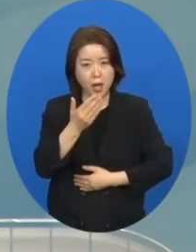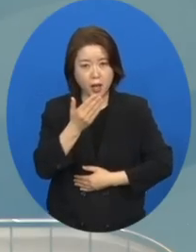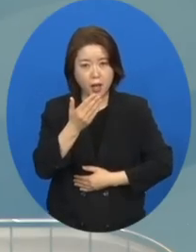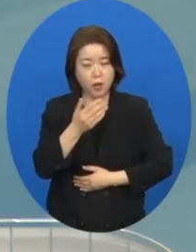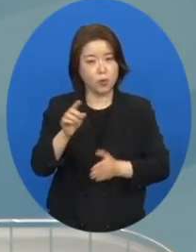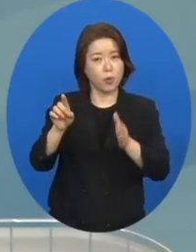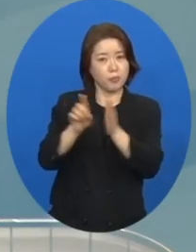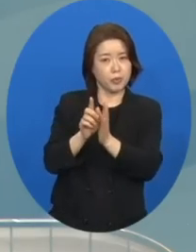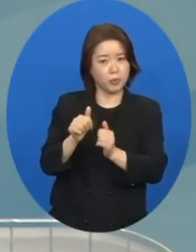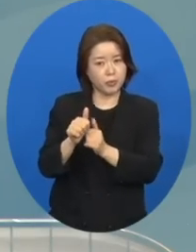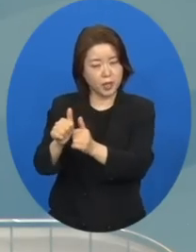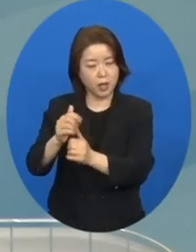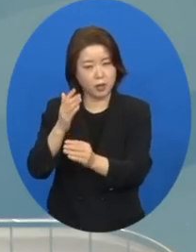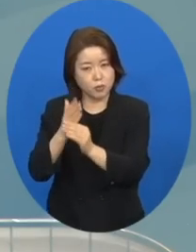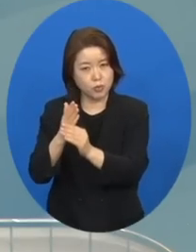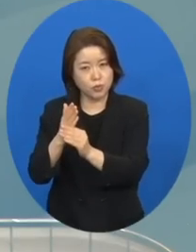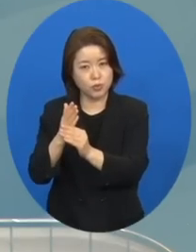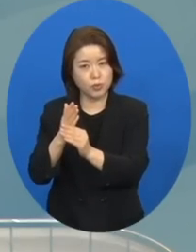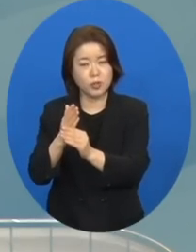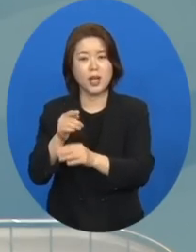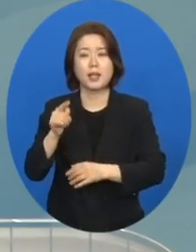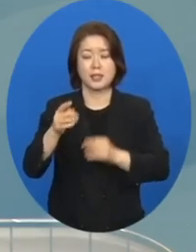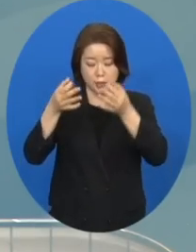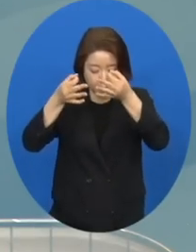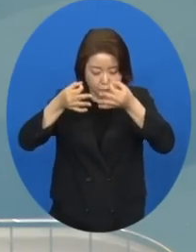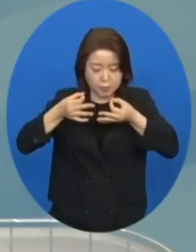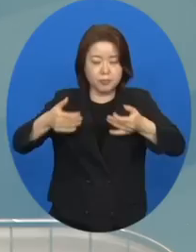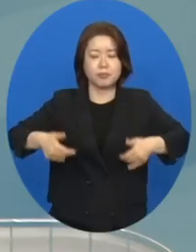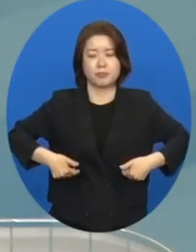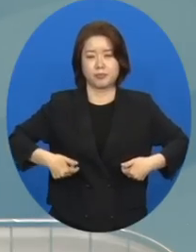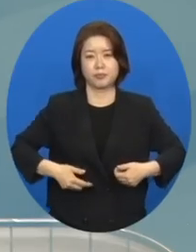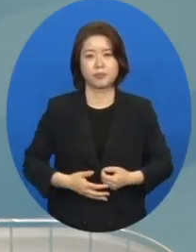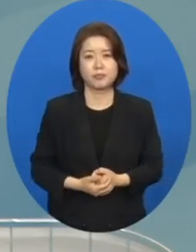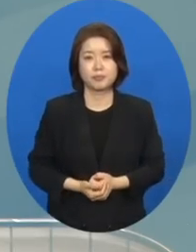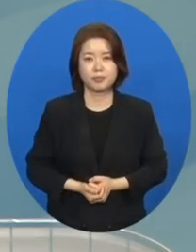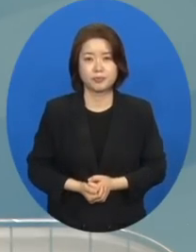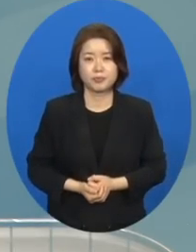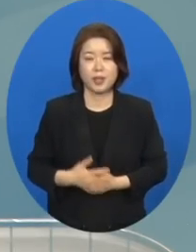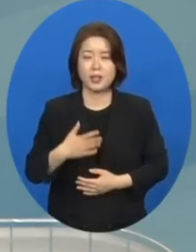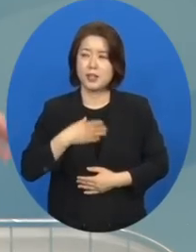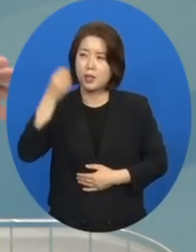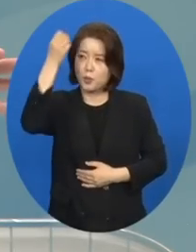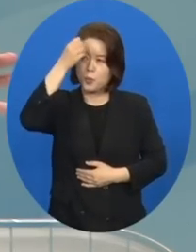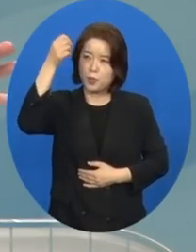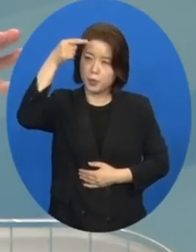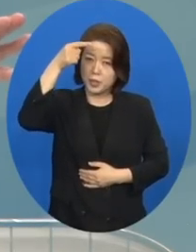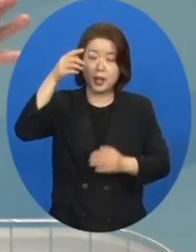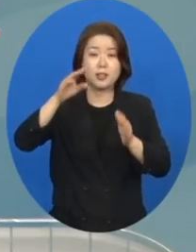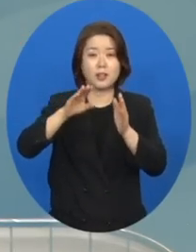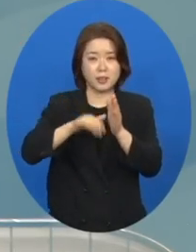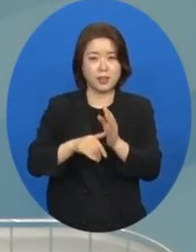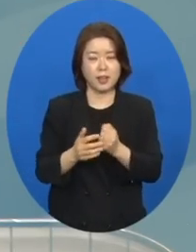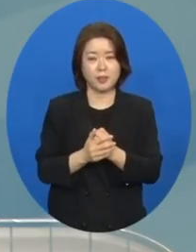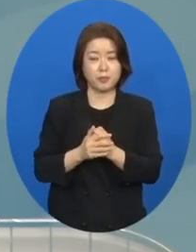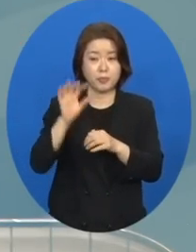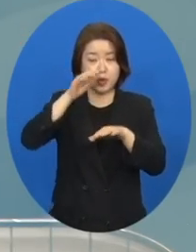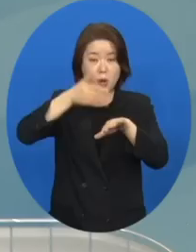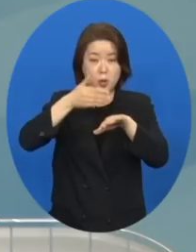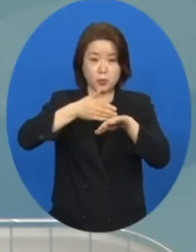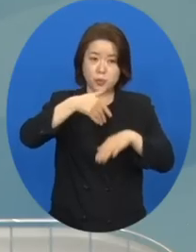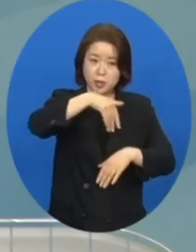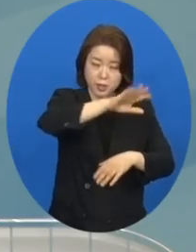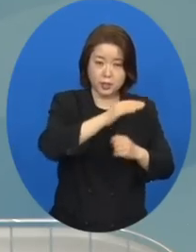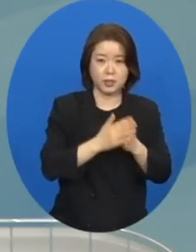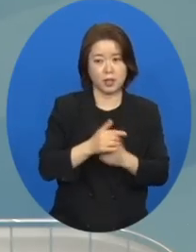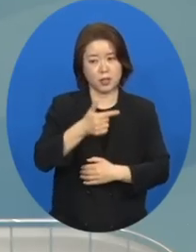따라 가고 있는가 그걸 봐야 된다는 것이죠 전 고등학교 람이 어때 수련회 갔다가 저녁 때